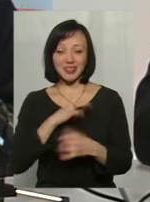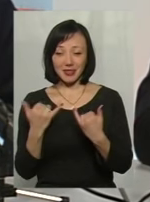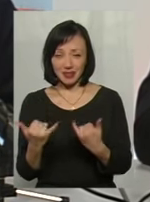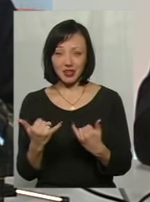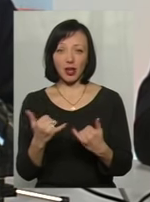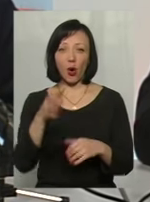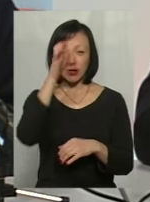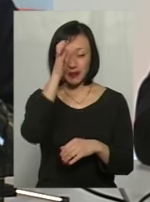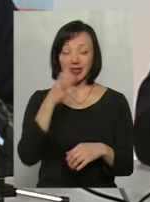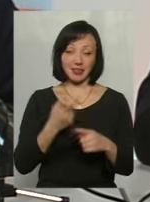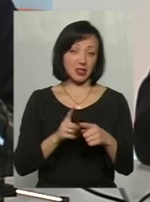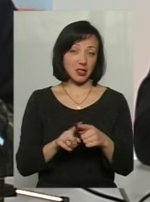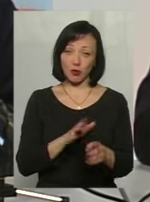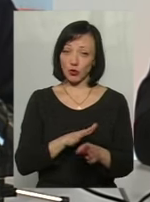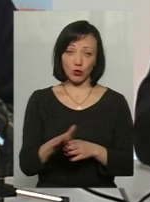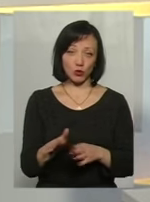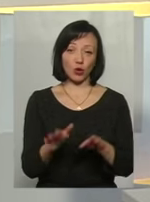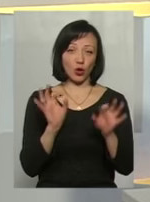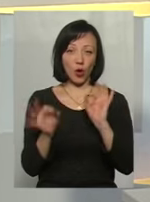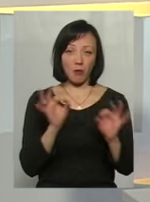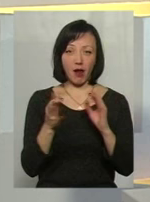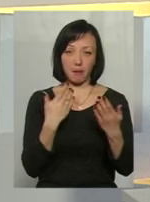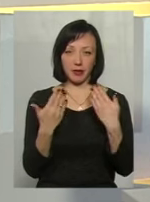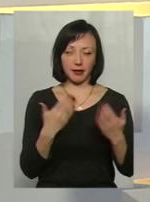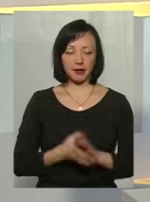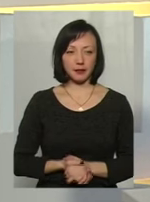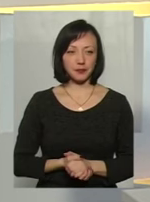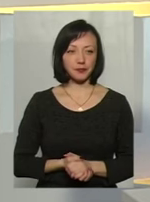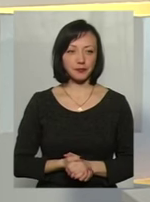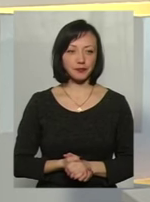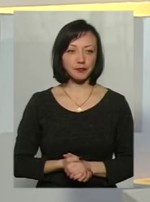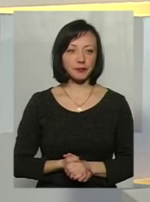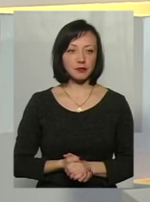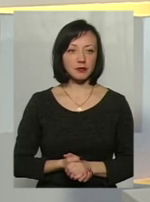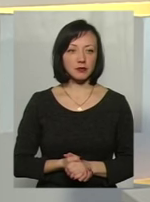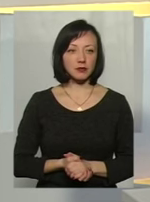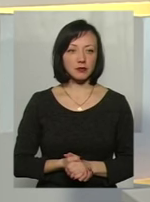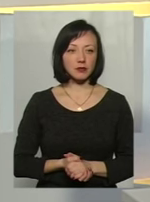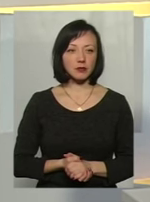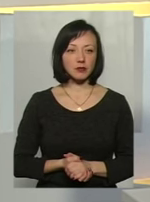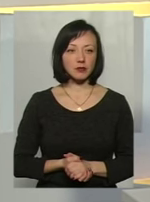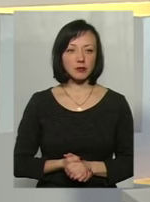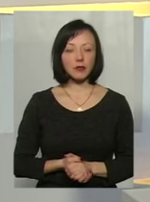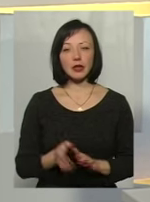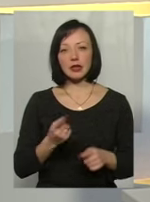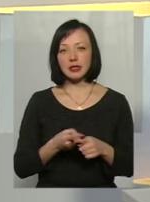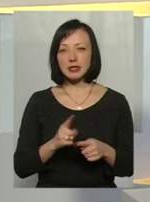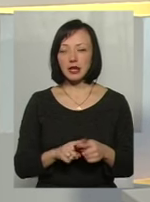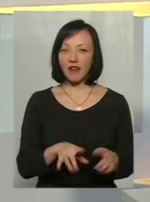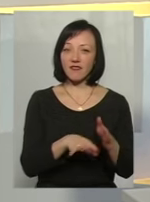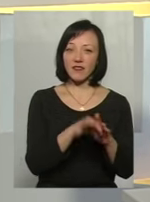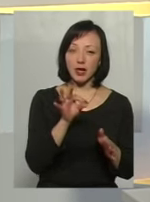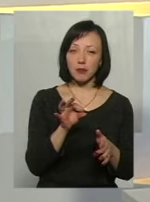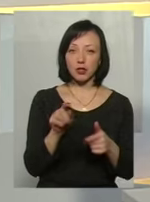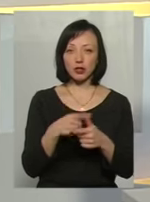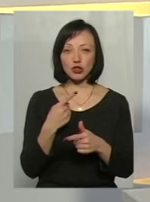на це сьогодні і освіта. І це абсолютно здоровий підхід, це нормальна річ. А все ж таки це є вибір, чи це